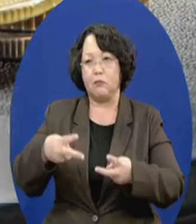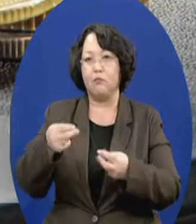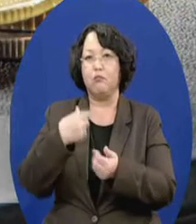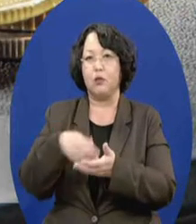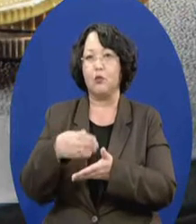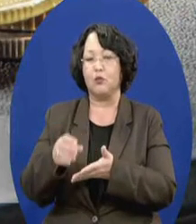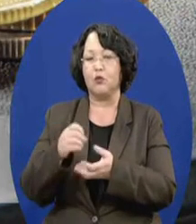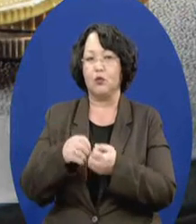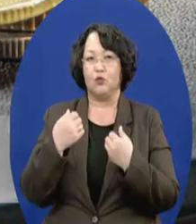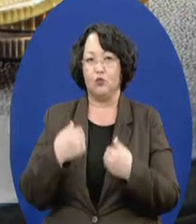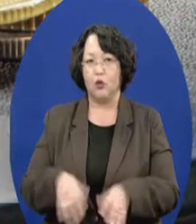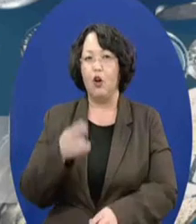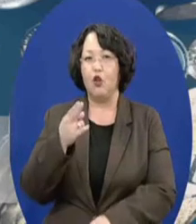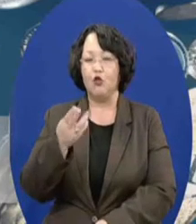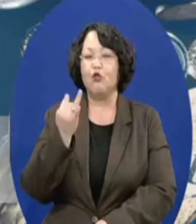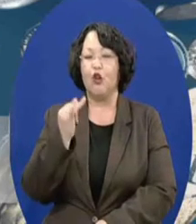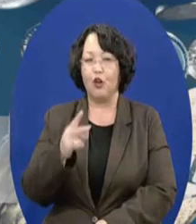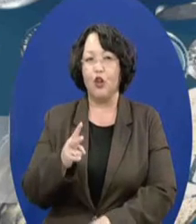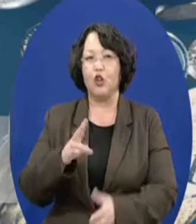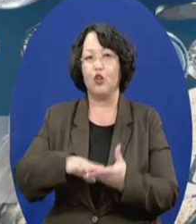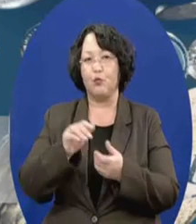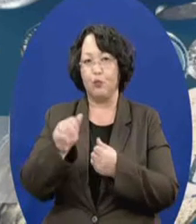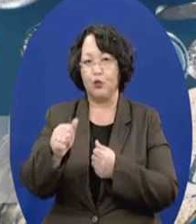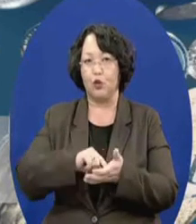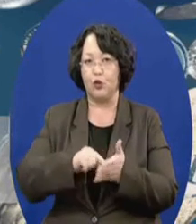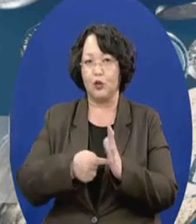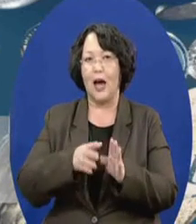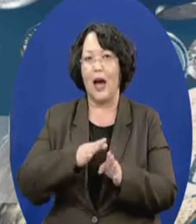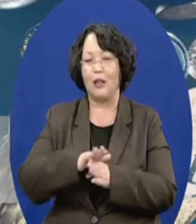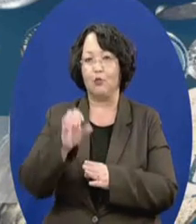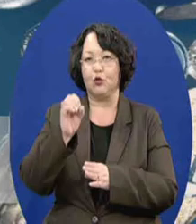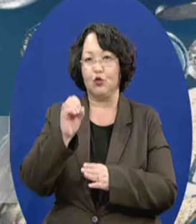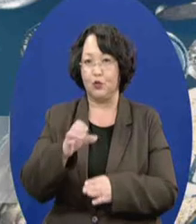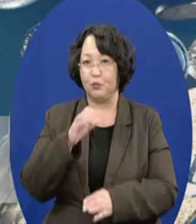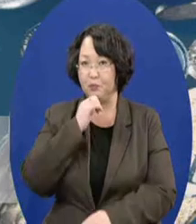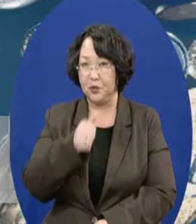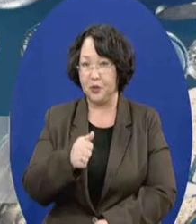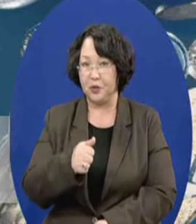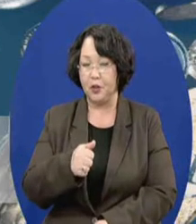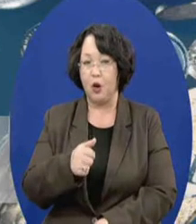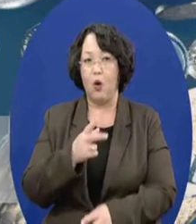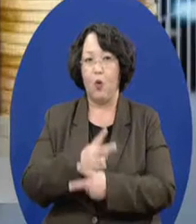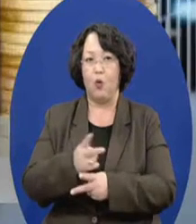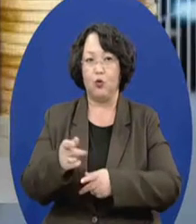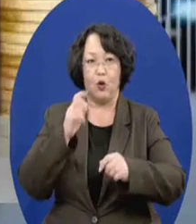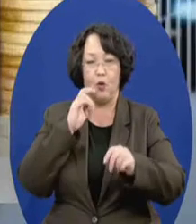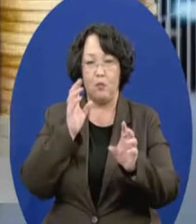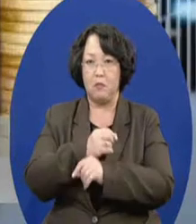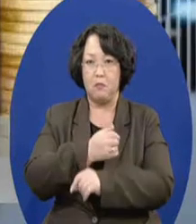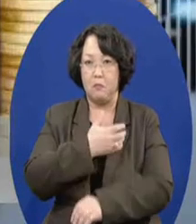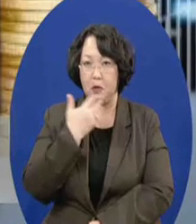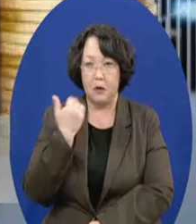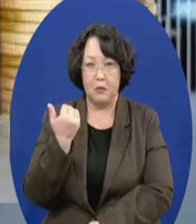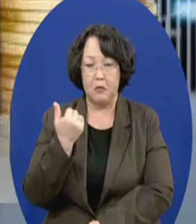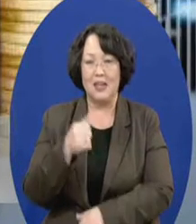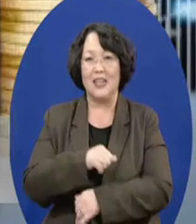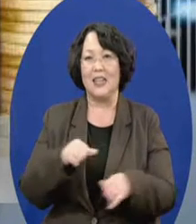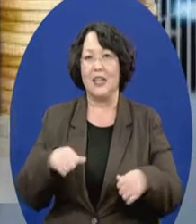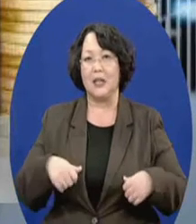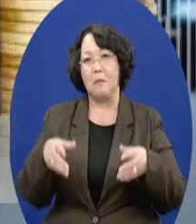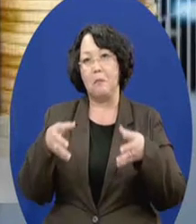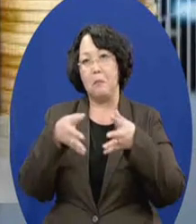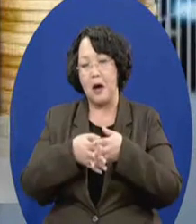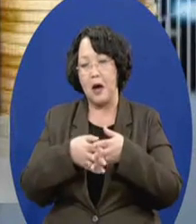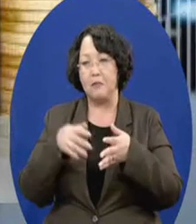байна. Манай улсад койнуудыг төлбөр тооцооны албан ёсны хэрэгсэл тооцдгүй. Хуулийн ямар ч зохицуултгүй байна. За иргэдийн хувьд орон